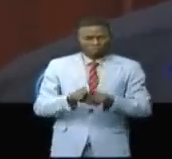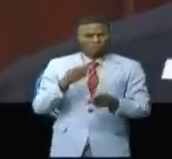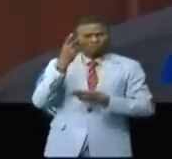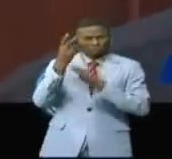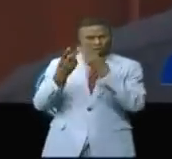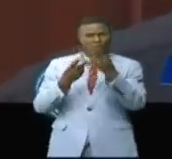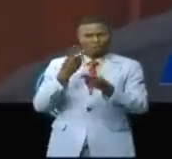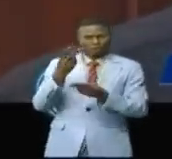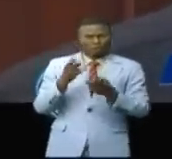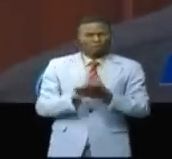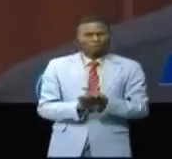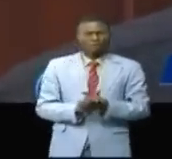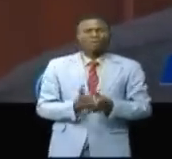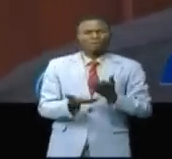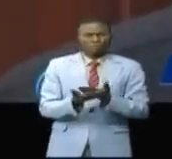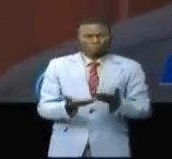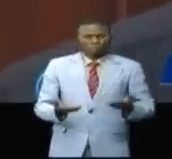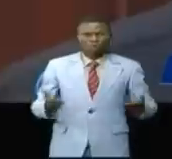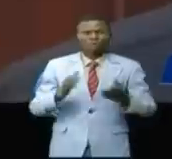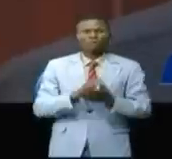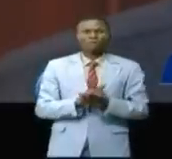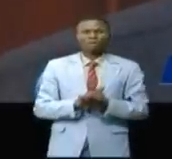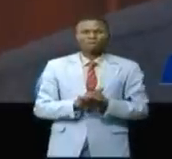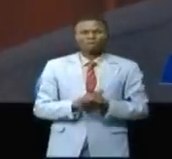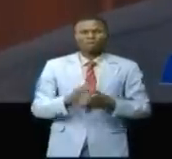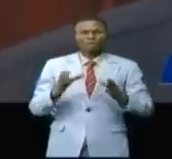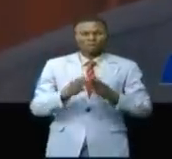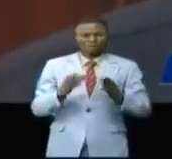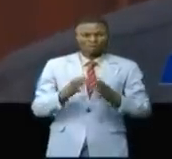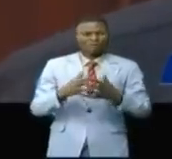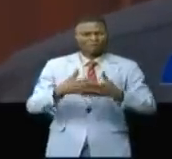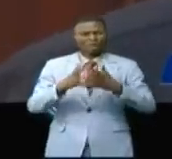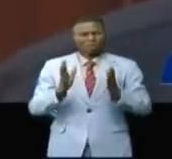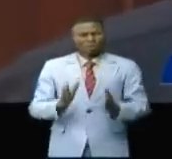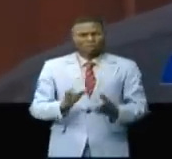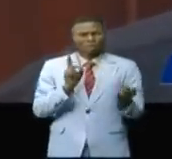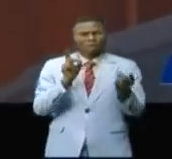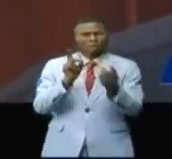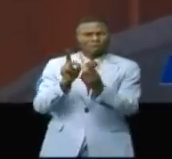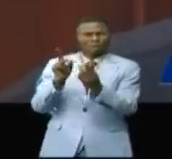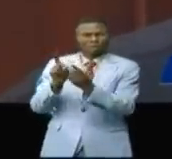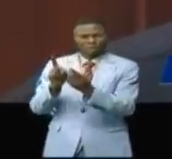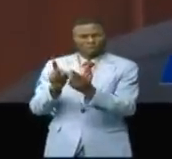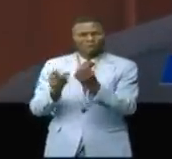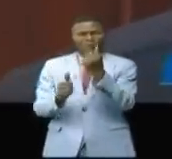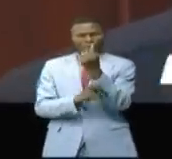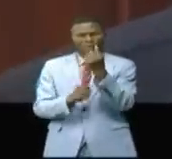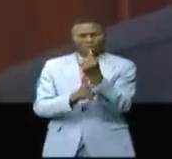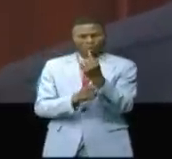avec avec des pattes et rencontrer et participer aux